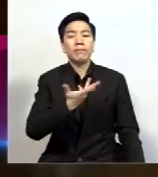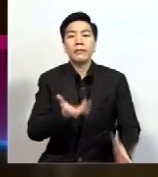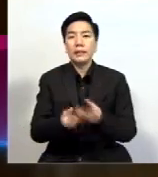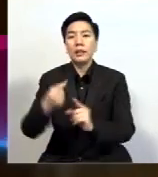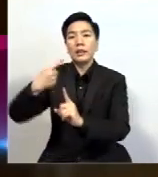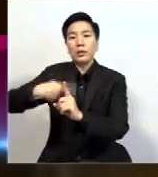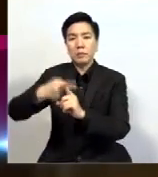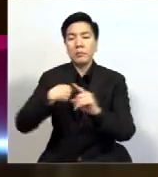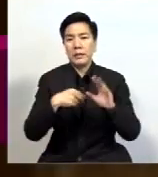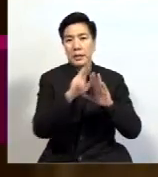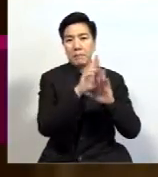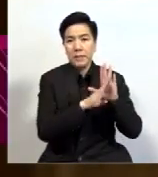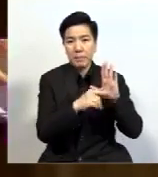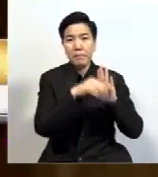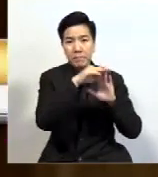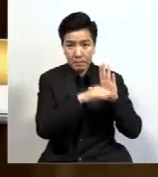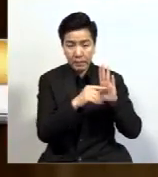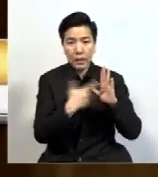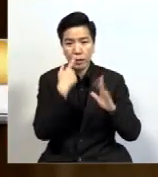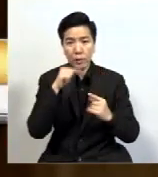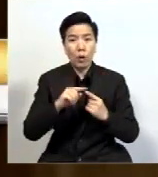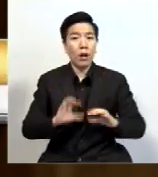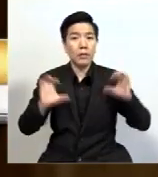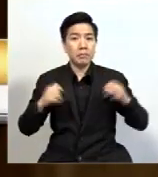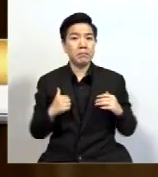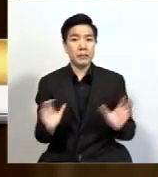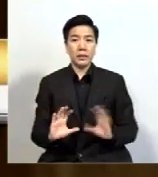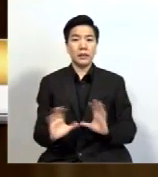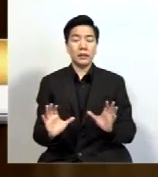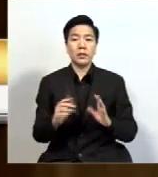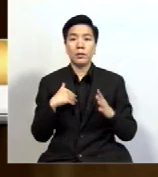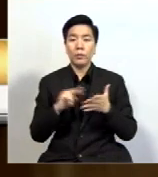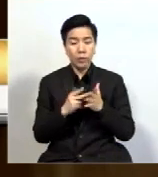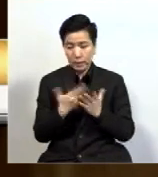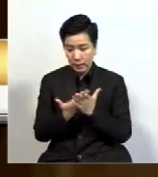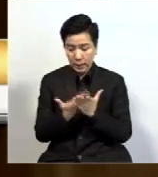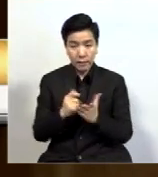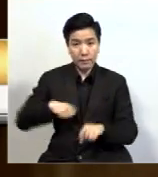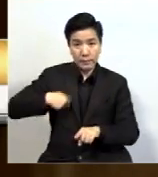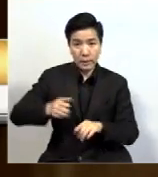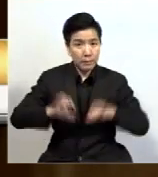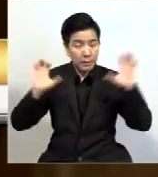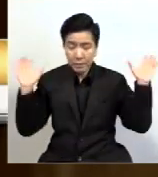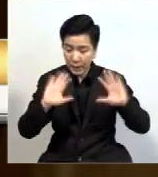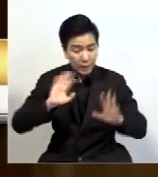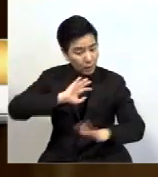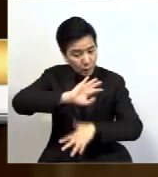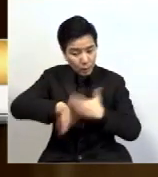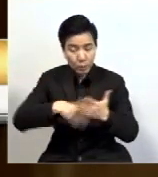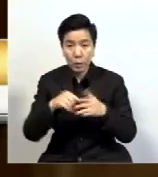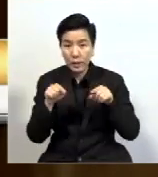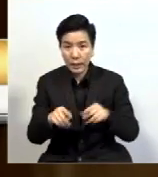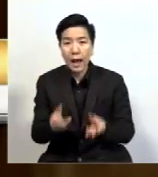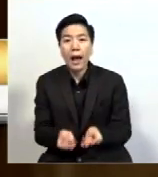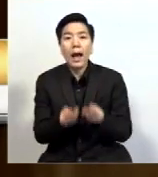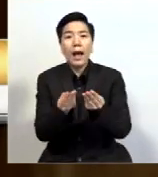ต้องมีระเบียบต่างๆนะครับแล้วก็ไม่ใช่โครงการของรัฐนะและไม่ใช่โครงการของรัฐเลยก่อสร้างเสร็จแล้วทั้งหมดจะย